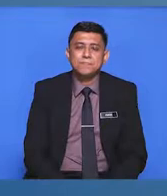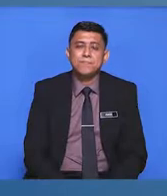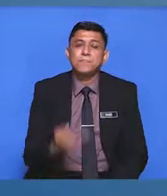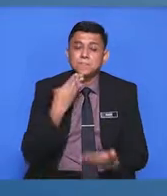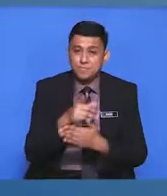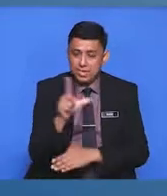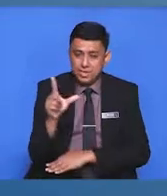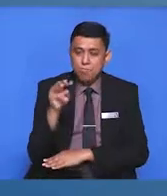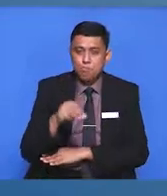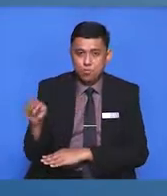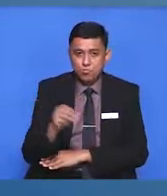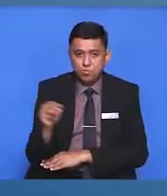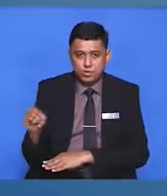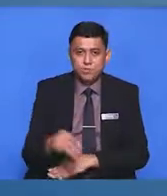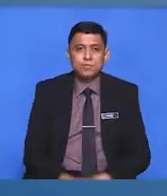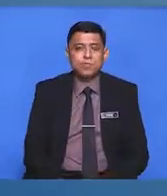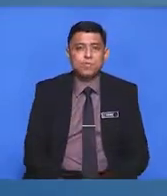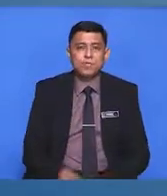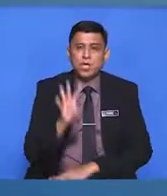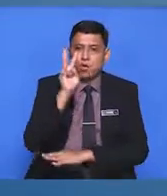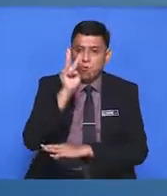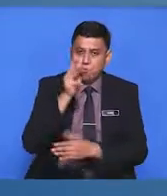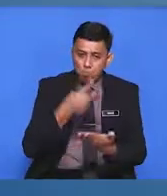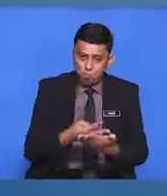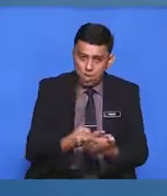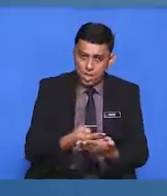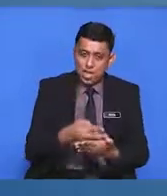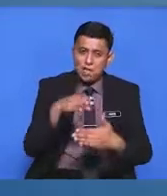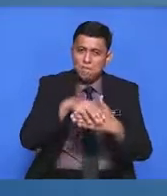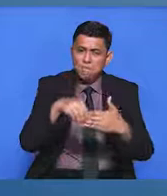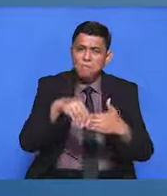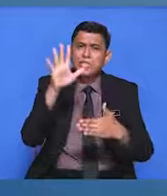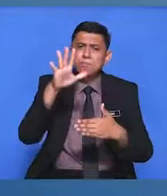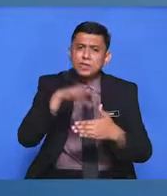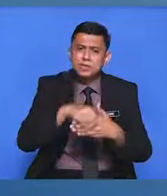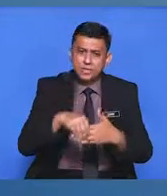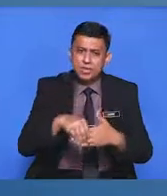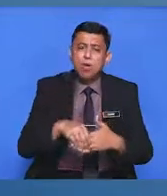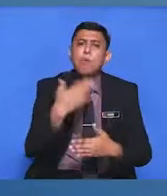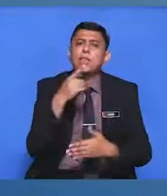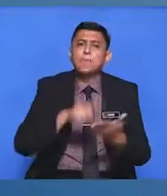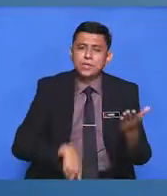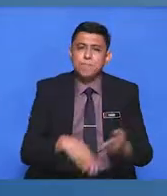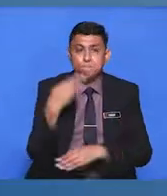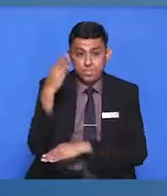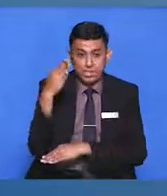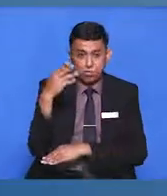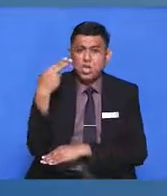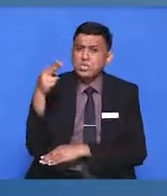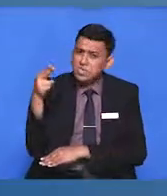Baiklah murid-murid. Wang RM5 berwarna apa? Biru,